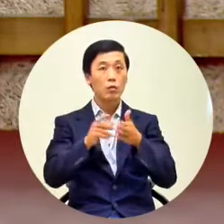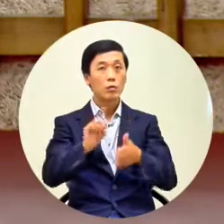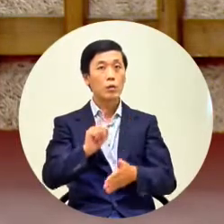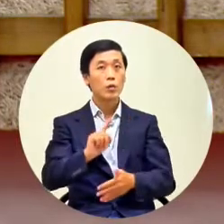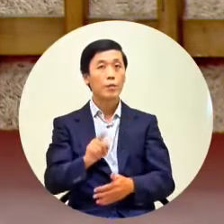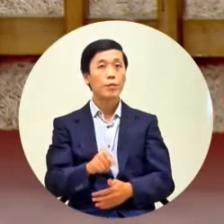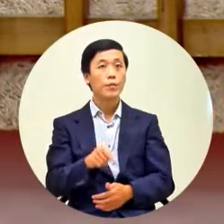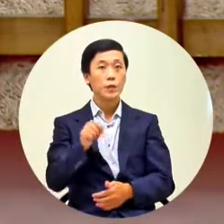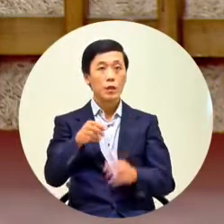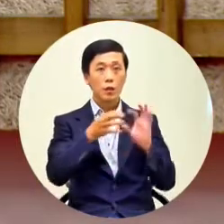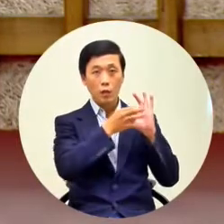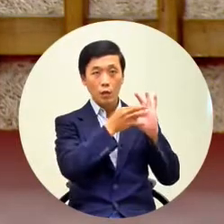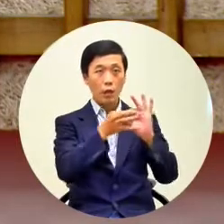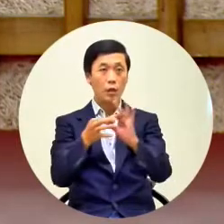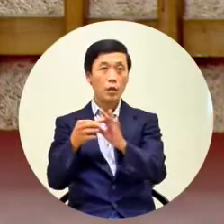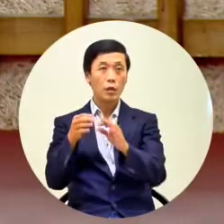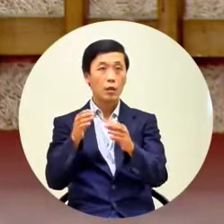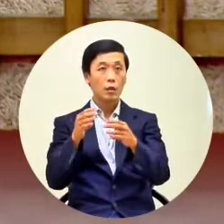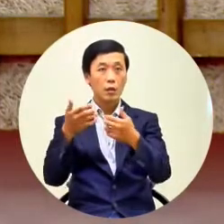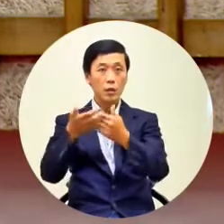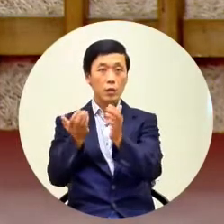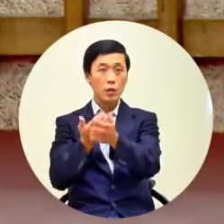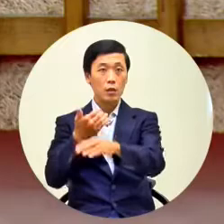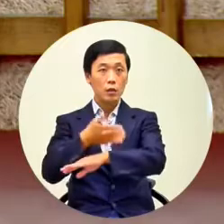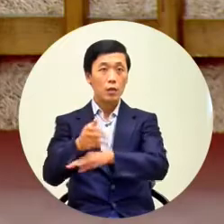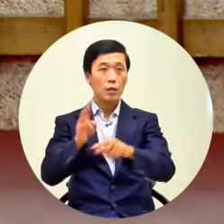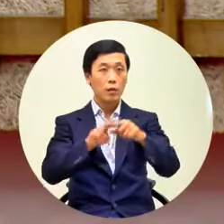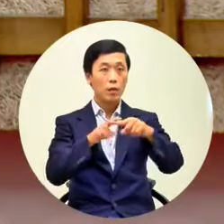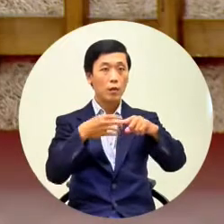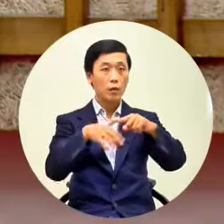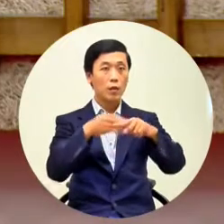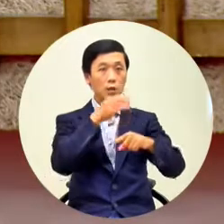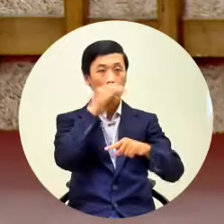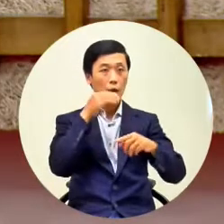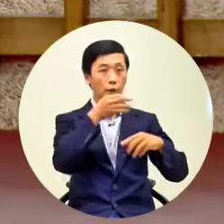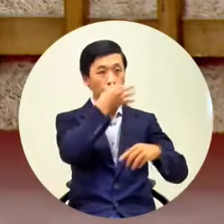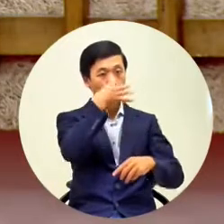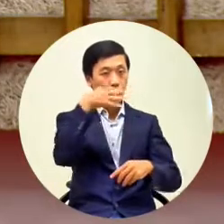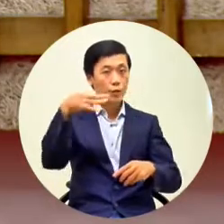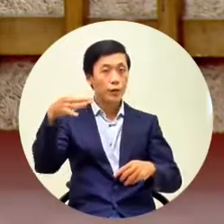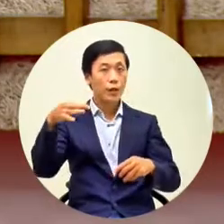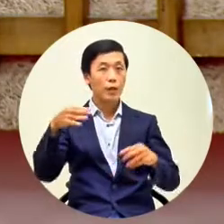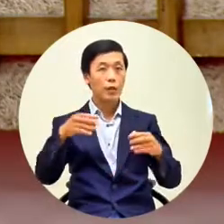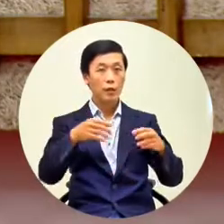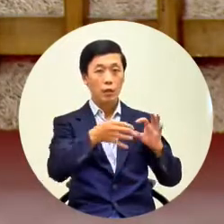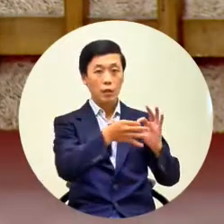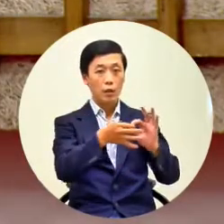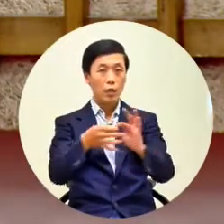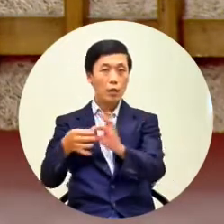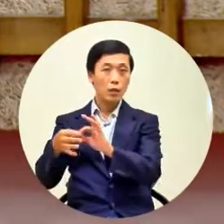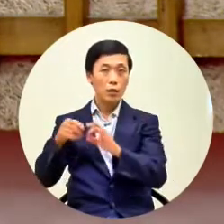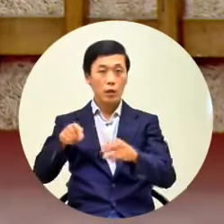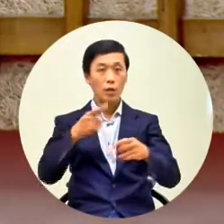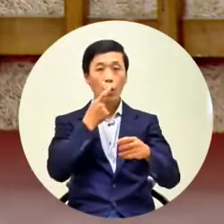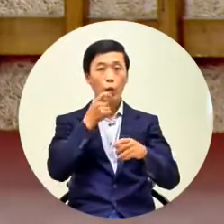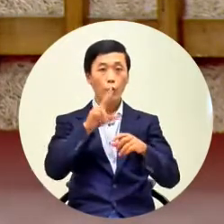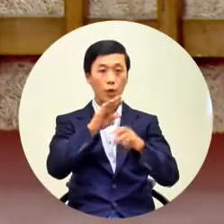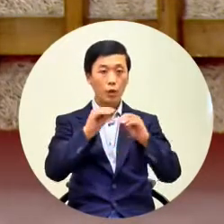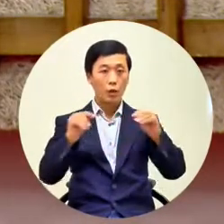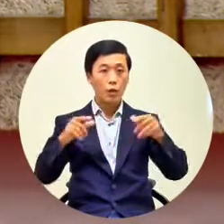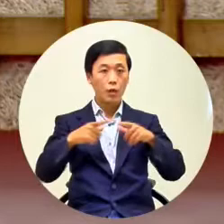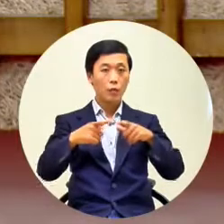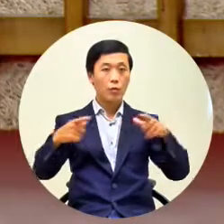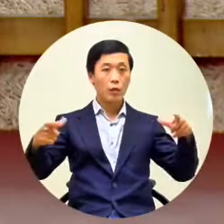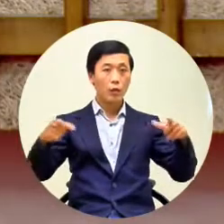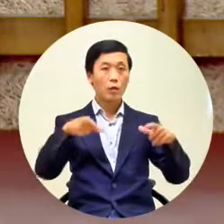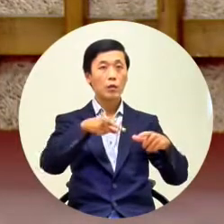连接了前镇、苓雅跟凤山的交接处。 未来这一片绿地的发展就会是